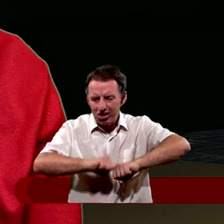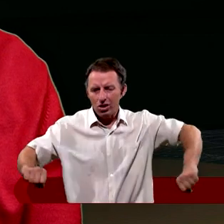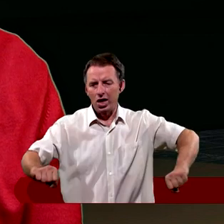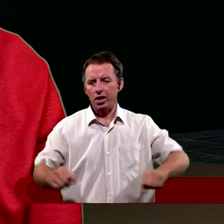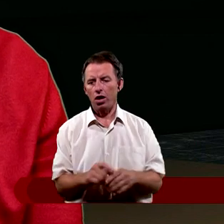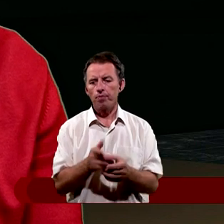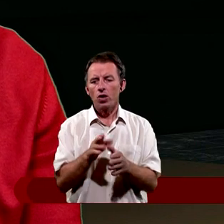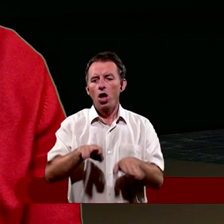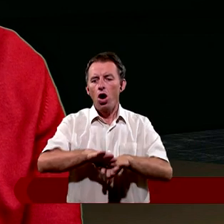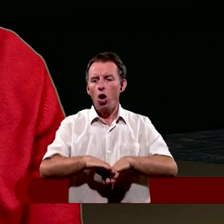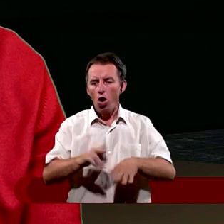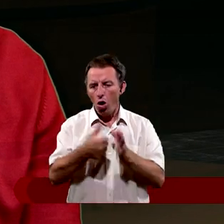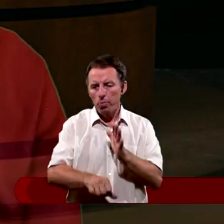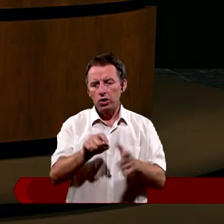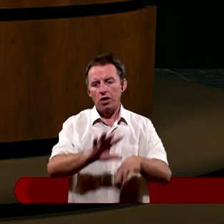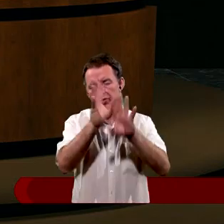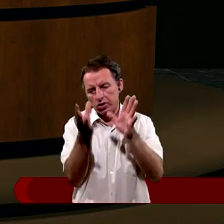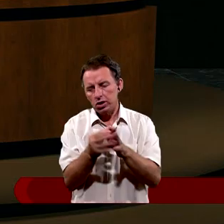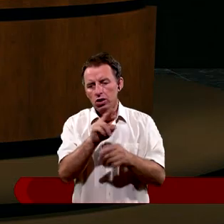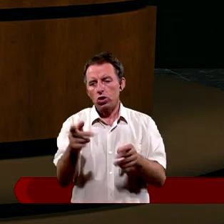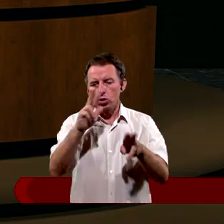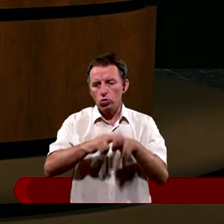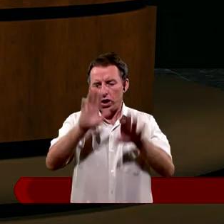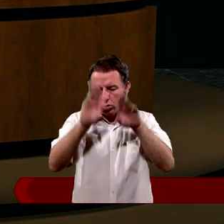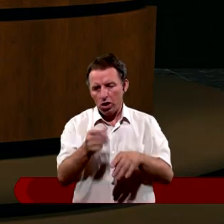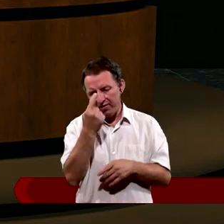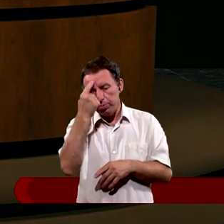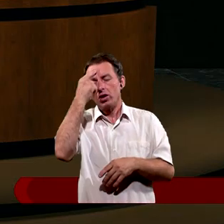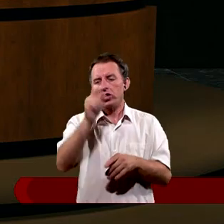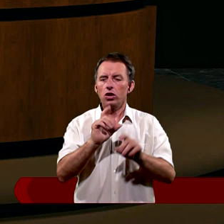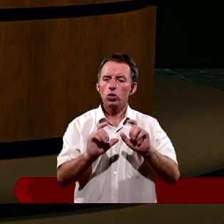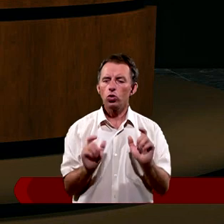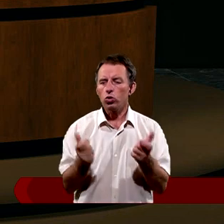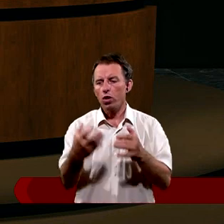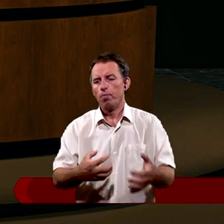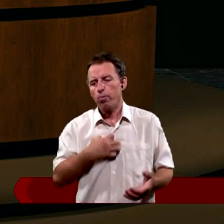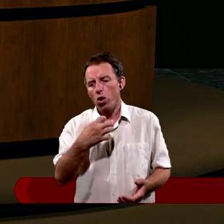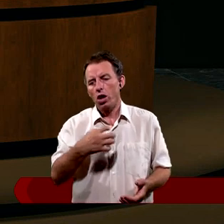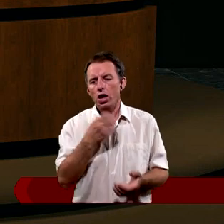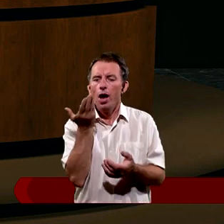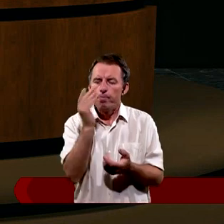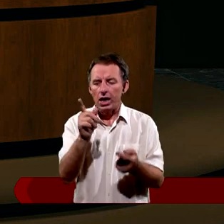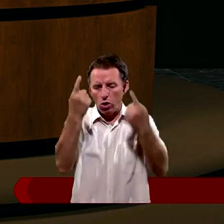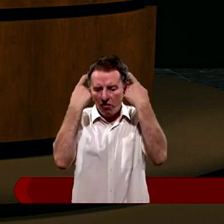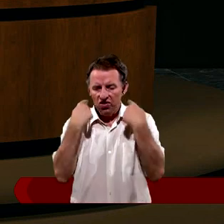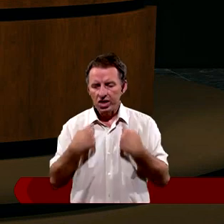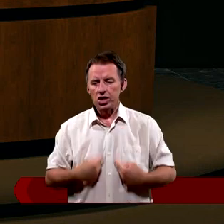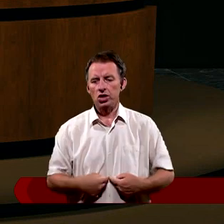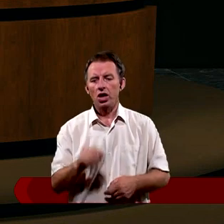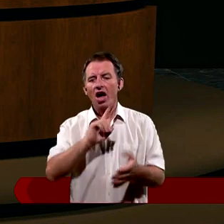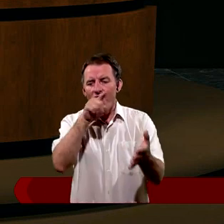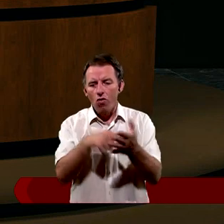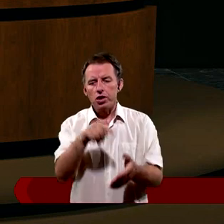też jest, oprócz tych wszystkich rzeczy, które zostały wspomniane, tych skutków takich bolesnych, bardzo fizycznych,